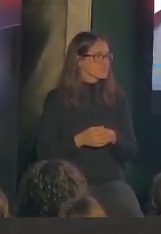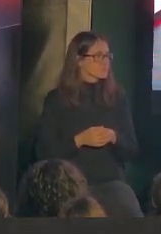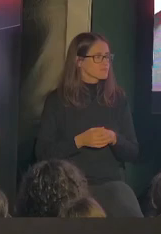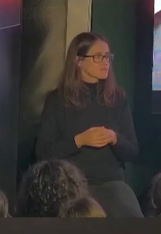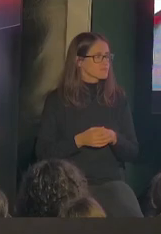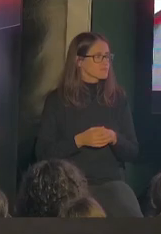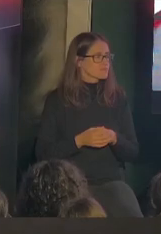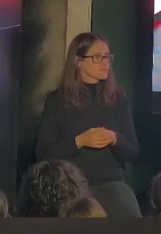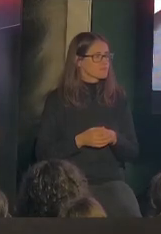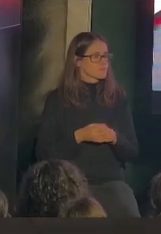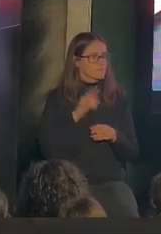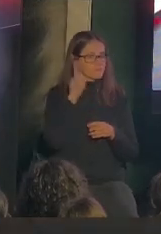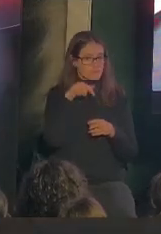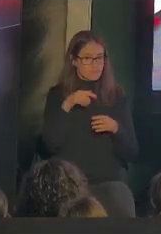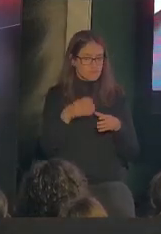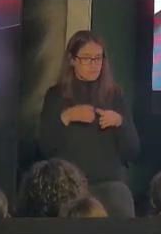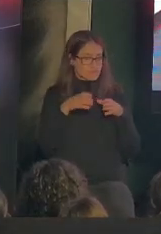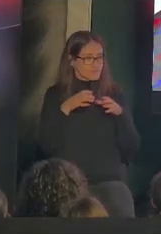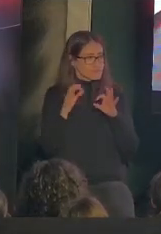Posem la base.